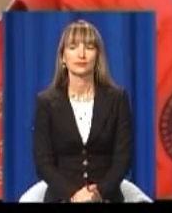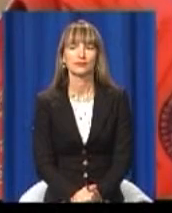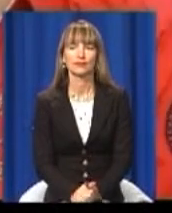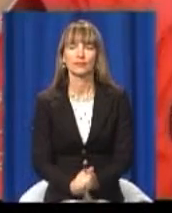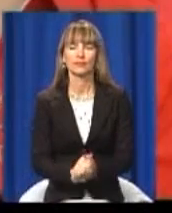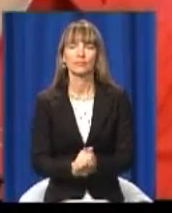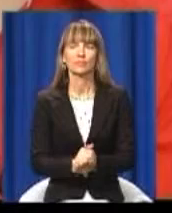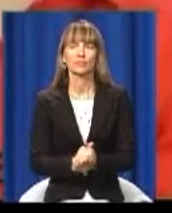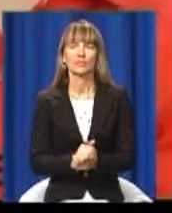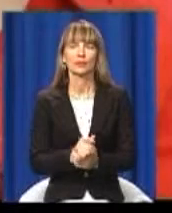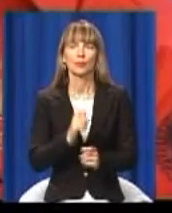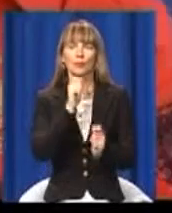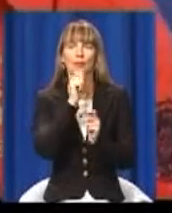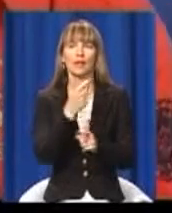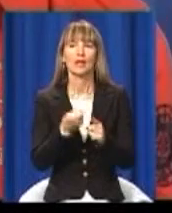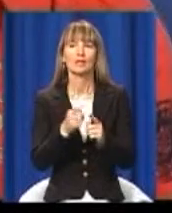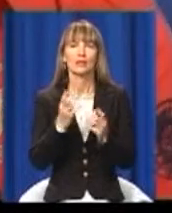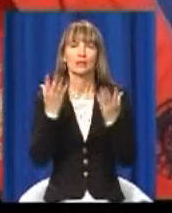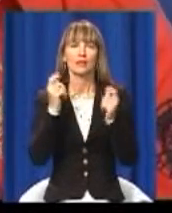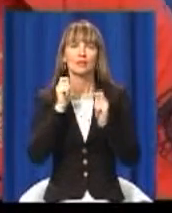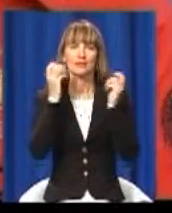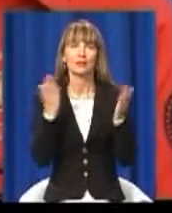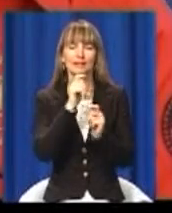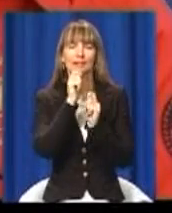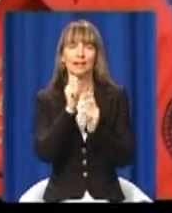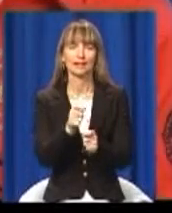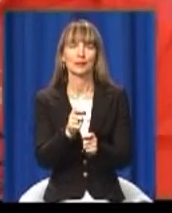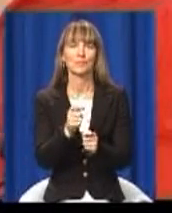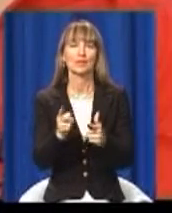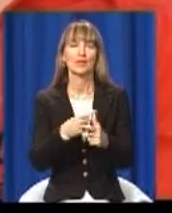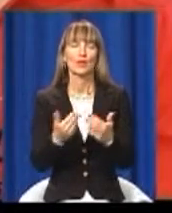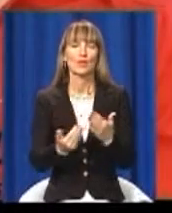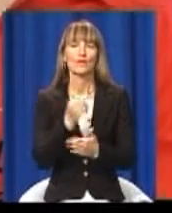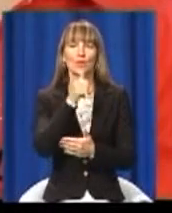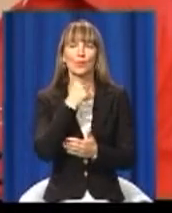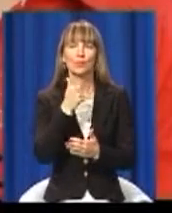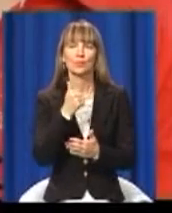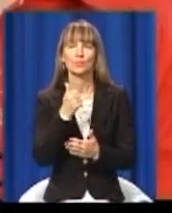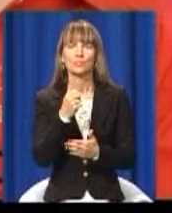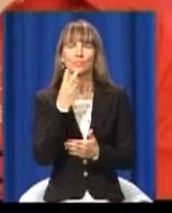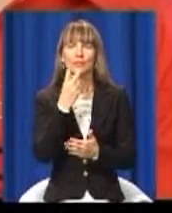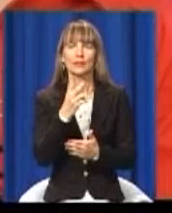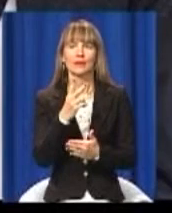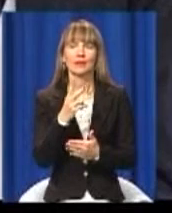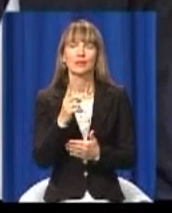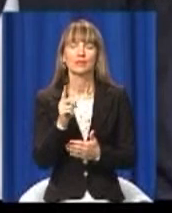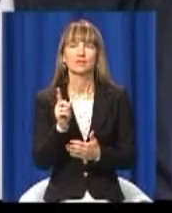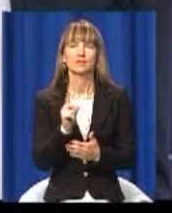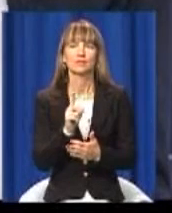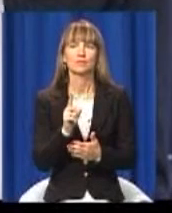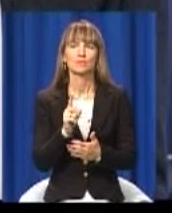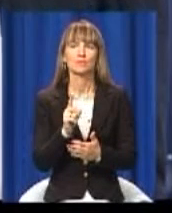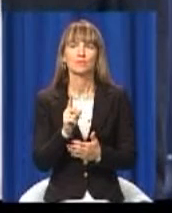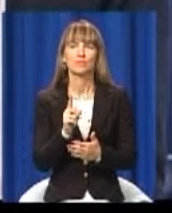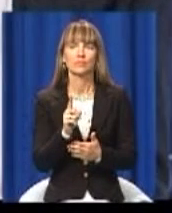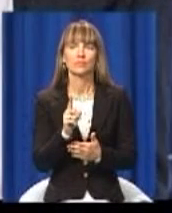Подарунок – це день рождения, коли тебе дарят, или Новий год. А ви взагалі посмотрите, що делается.